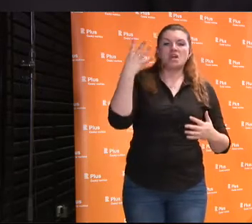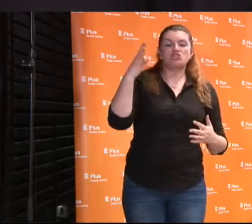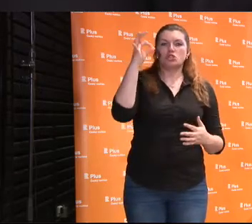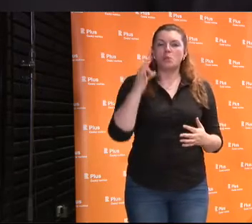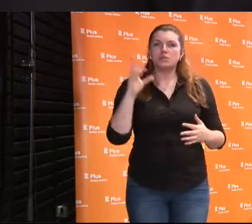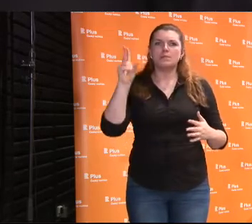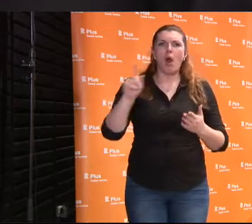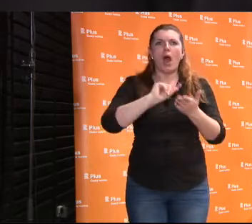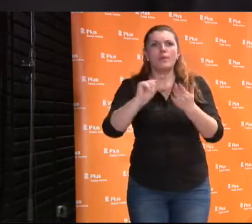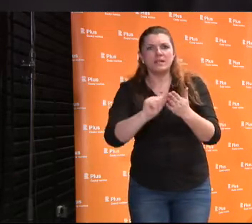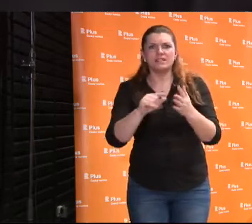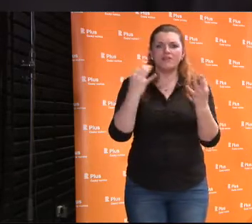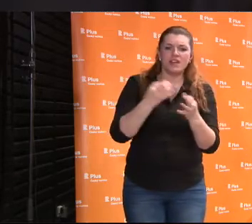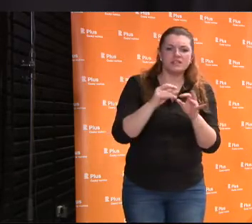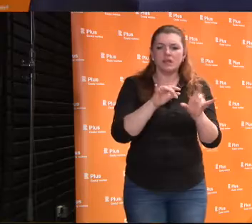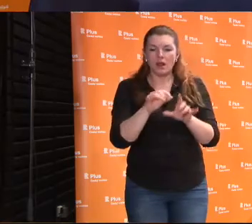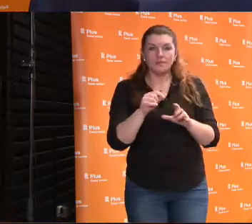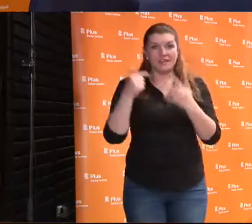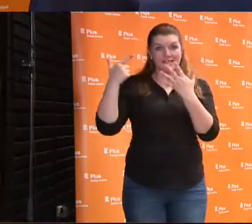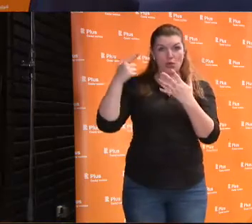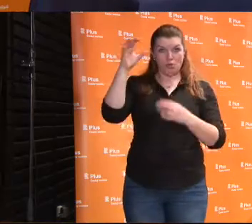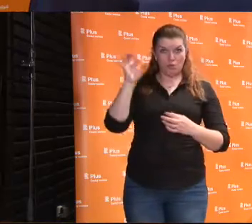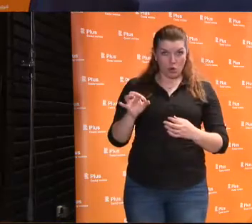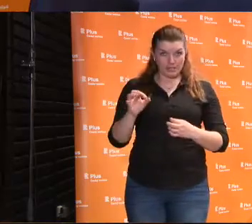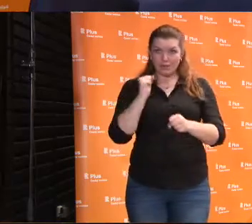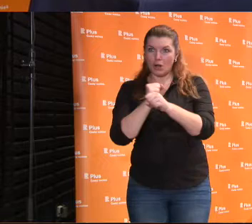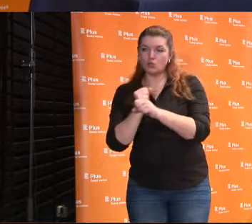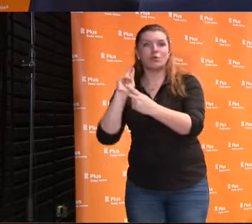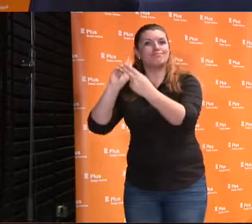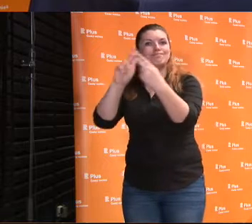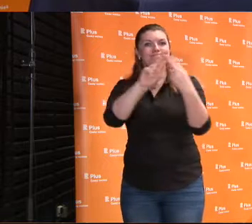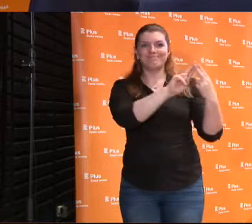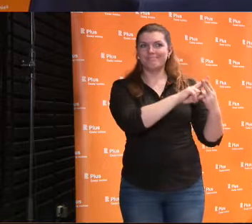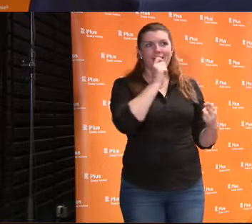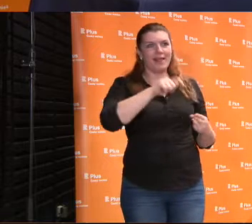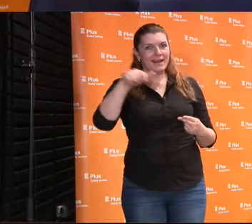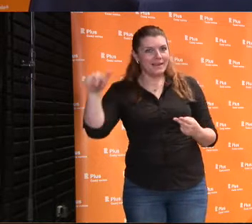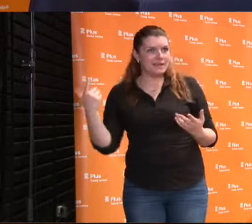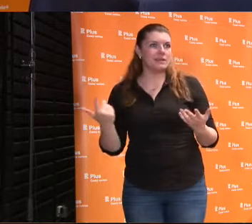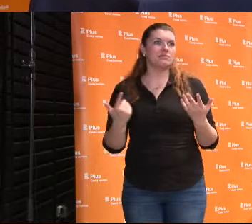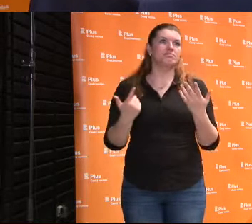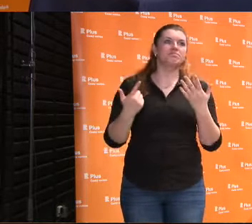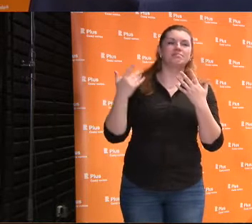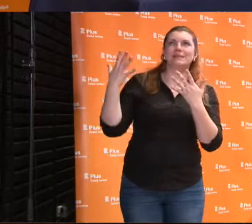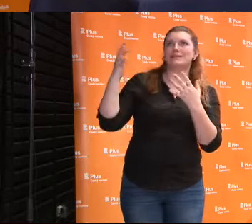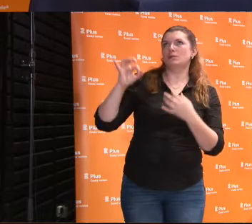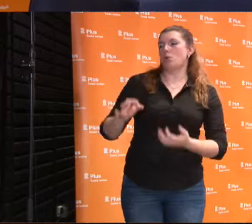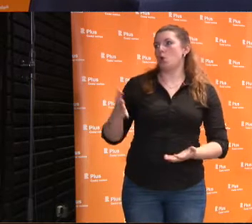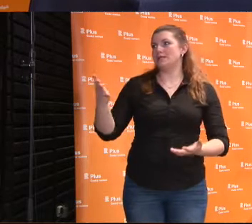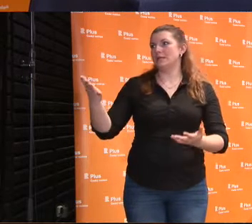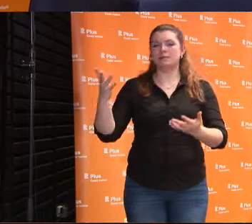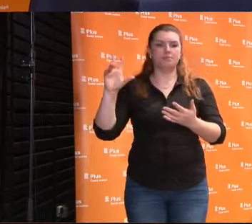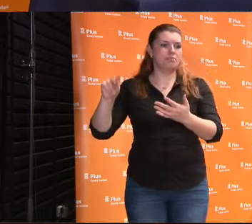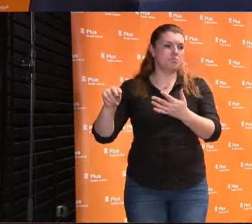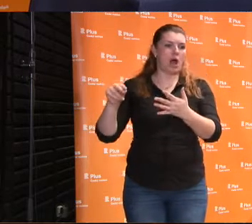administrativa, administrativní činnosti. 7% pracujete s lidmi, já nevím, nějakých 10% jsou